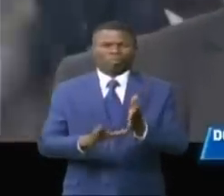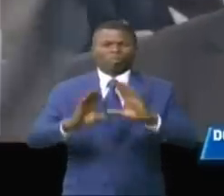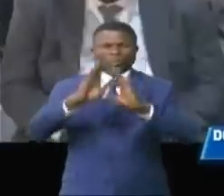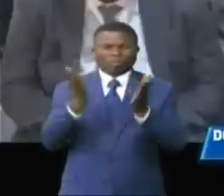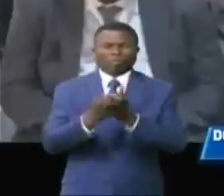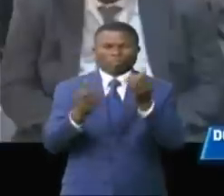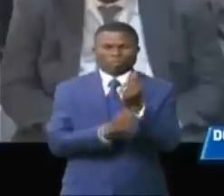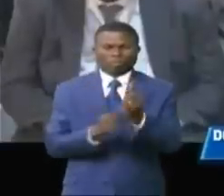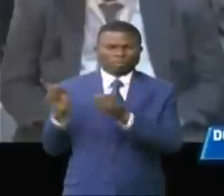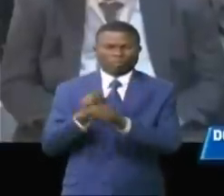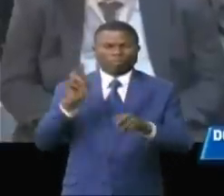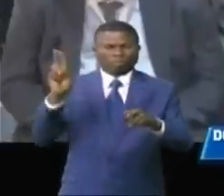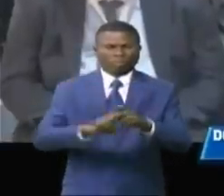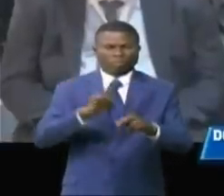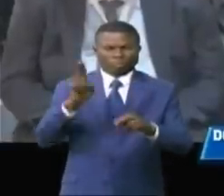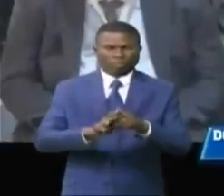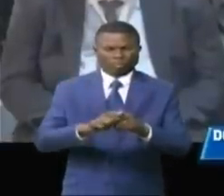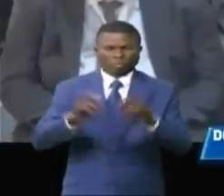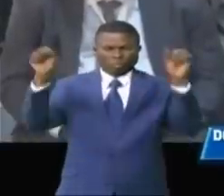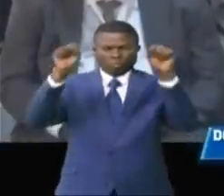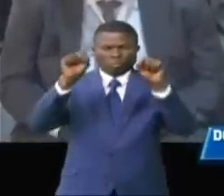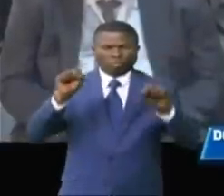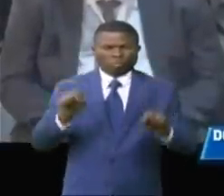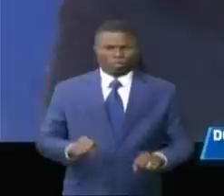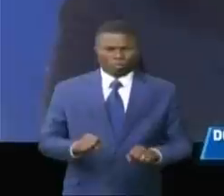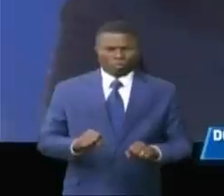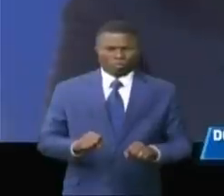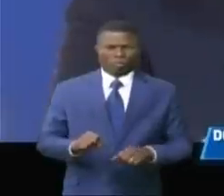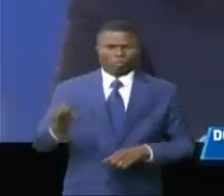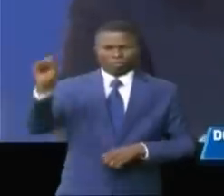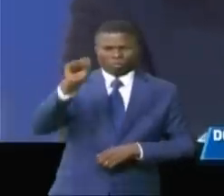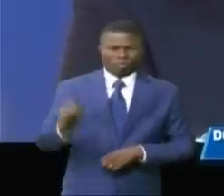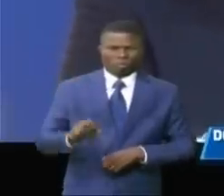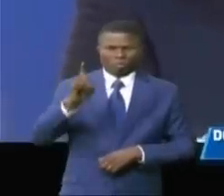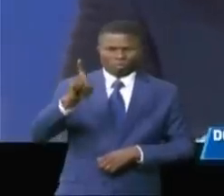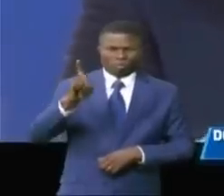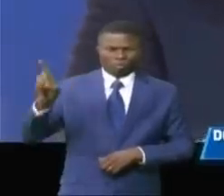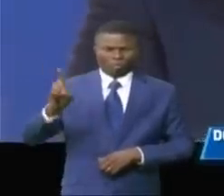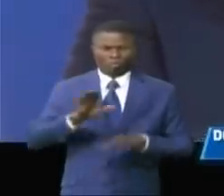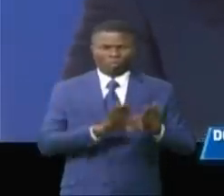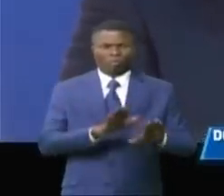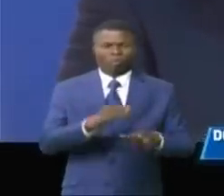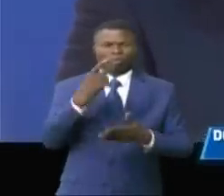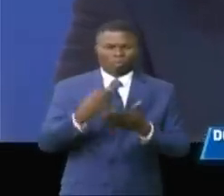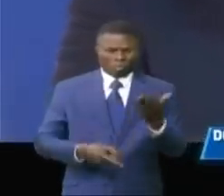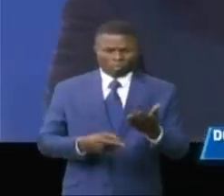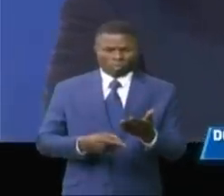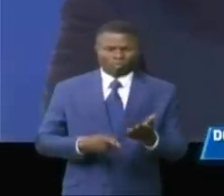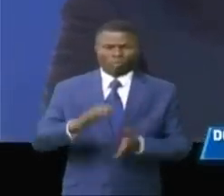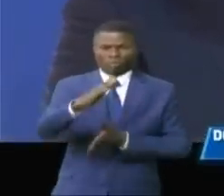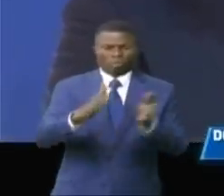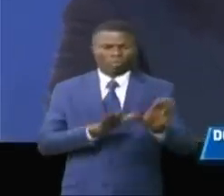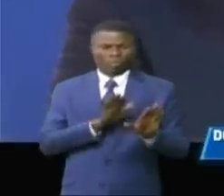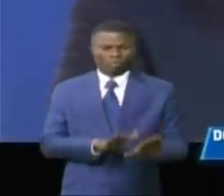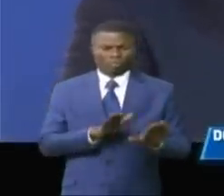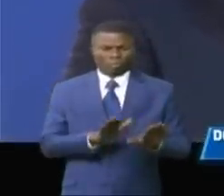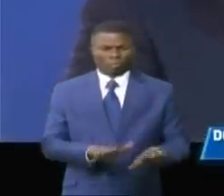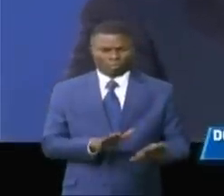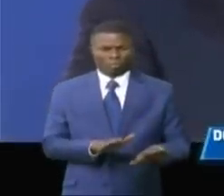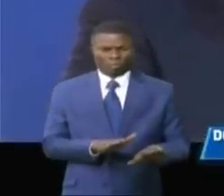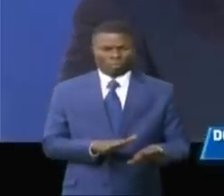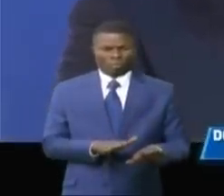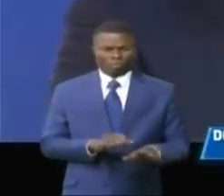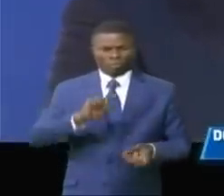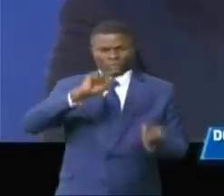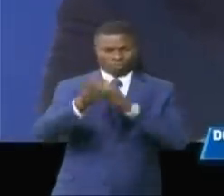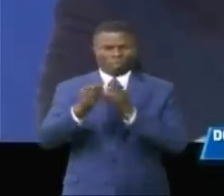pour la mise en application du système STDA. La DGDA compte donc sur les recettes attendues de cette